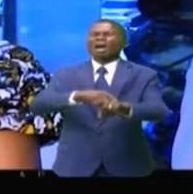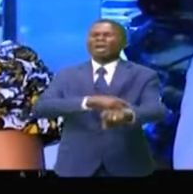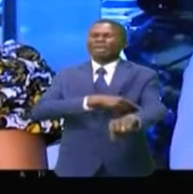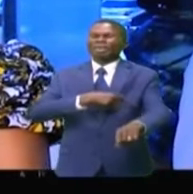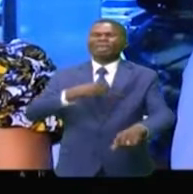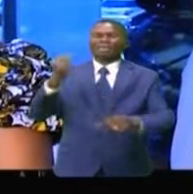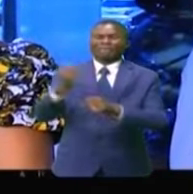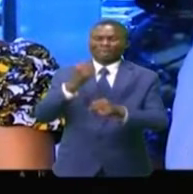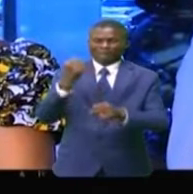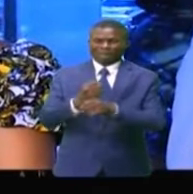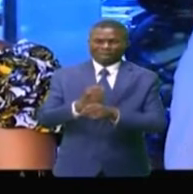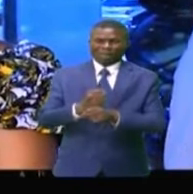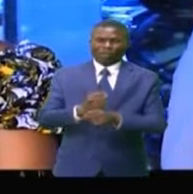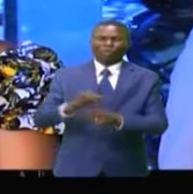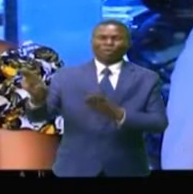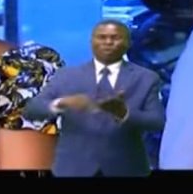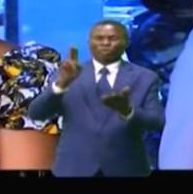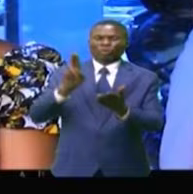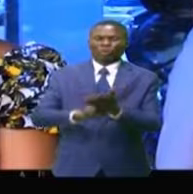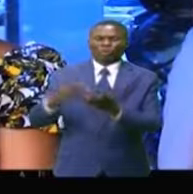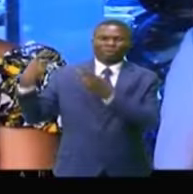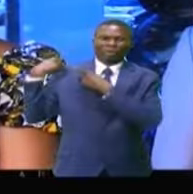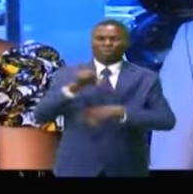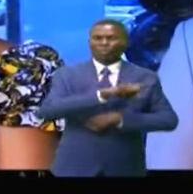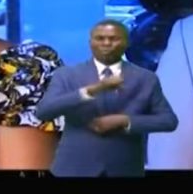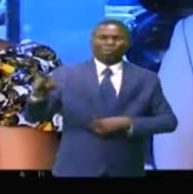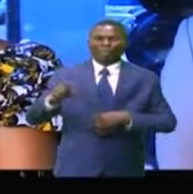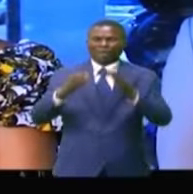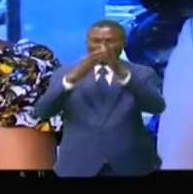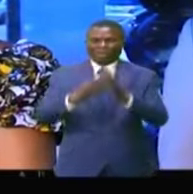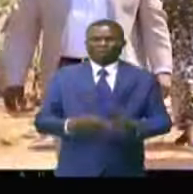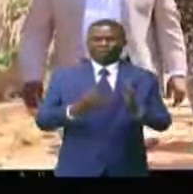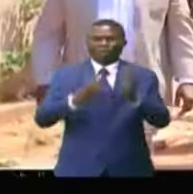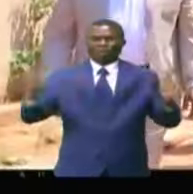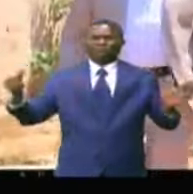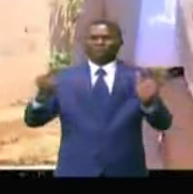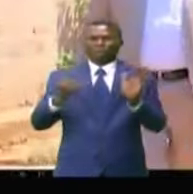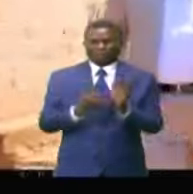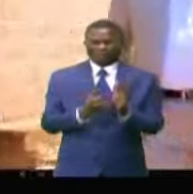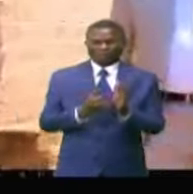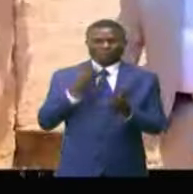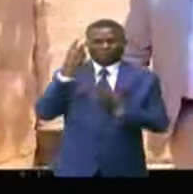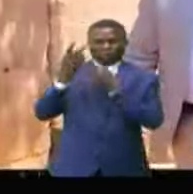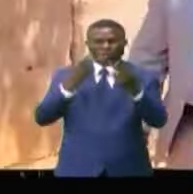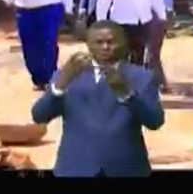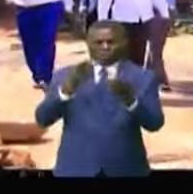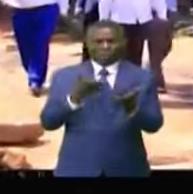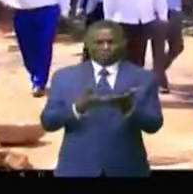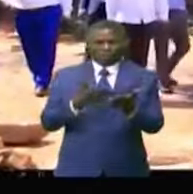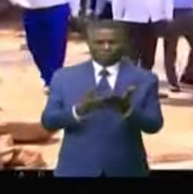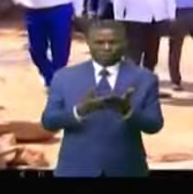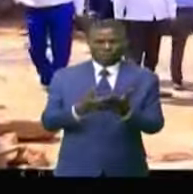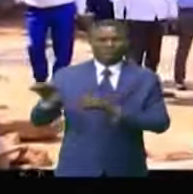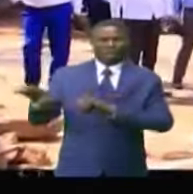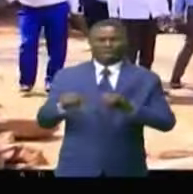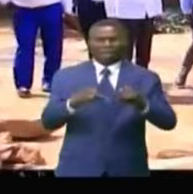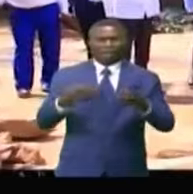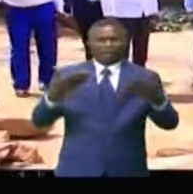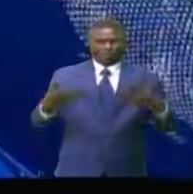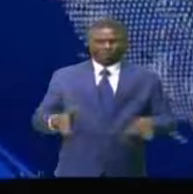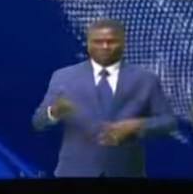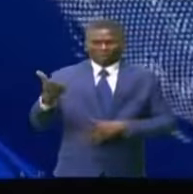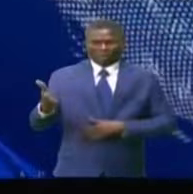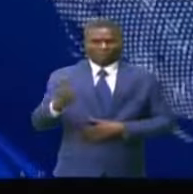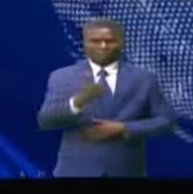professionnelle d'assurance en RDC depuis 1966. C'est par une visite guidée que cette activité s'est